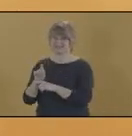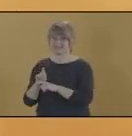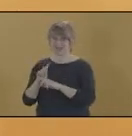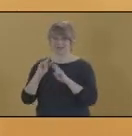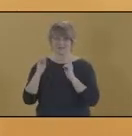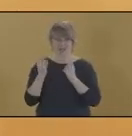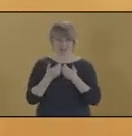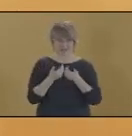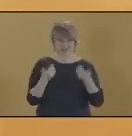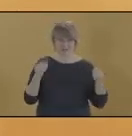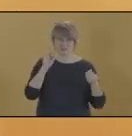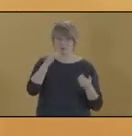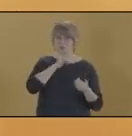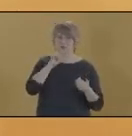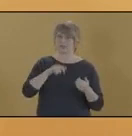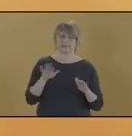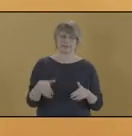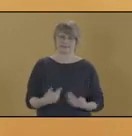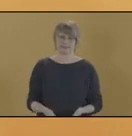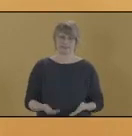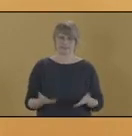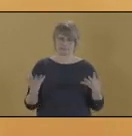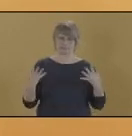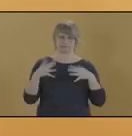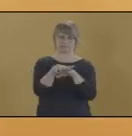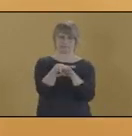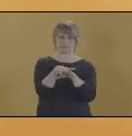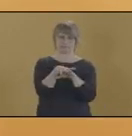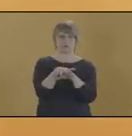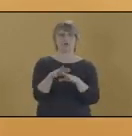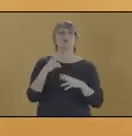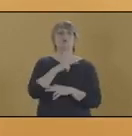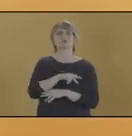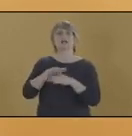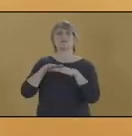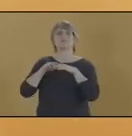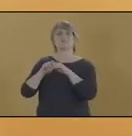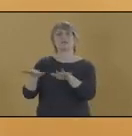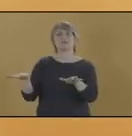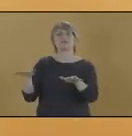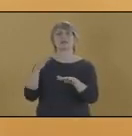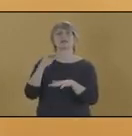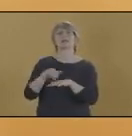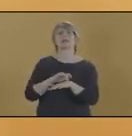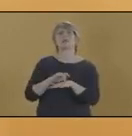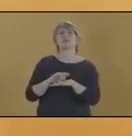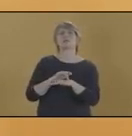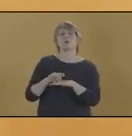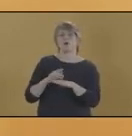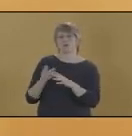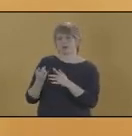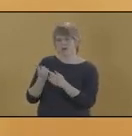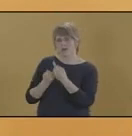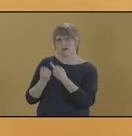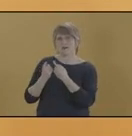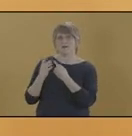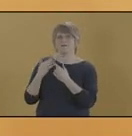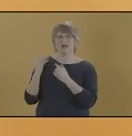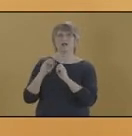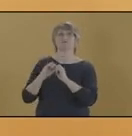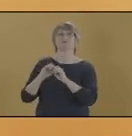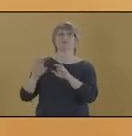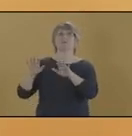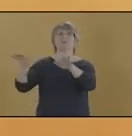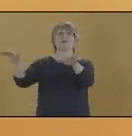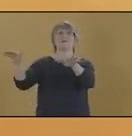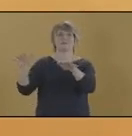Und soziale Medien sind natürlich sehr stark auf Emotionen fokussiert, weil das die Verbreitung wiederum fördert. Was